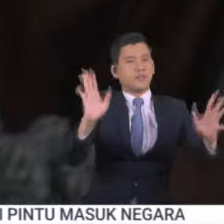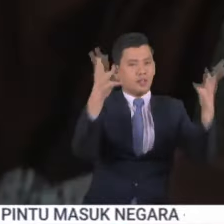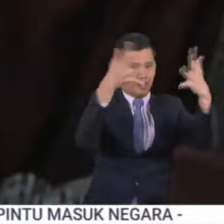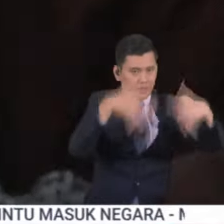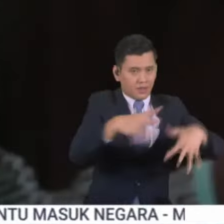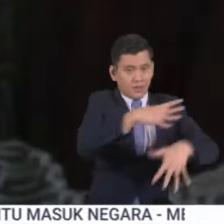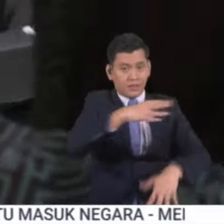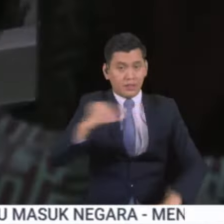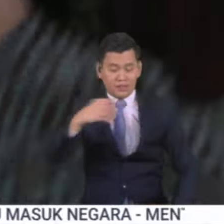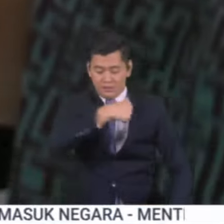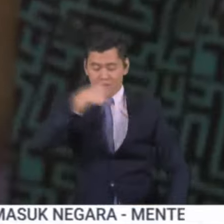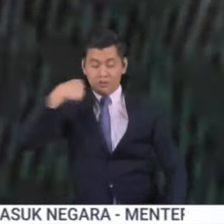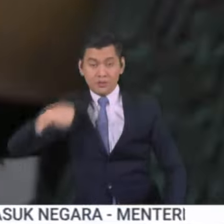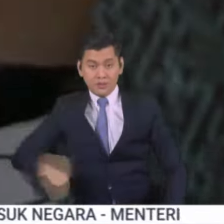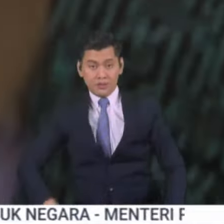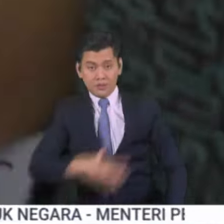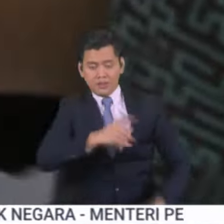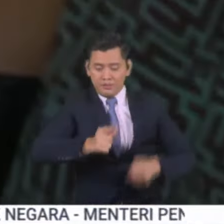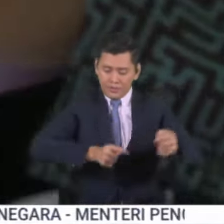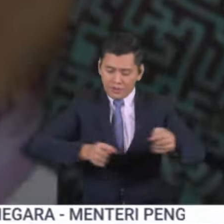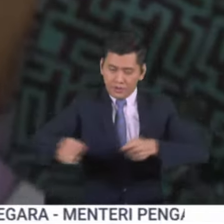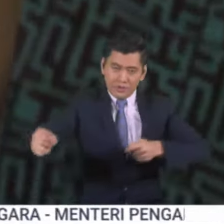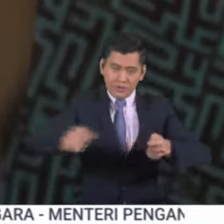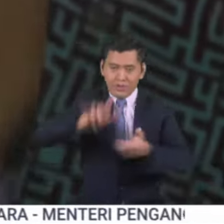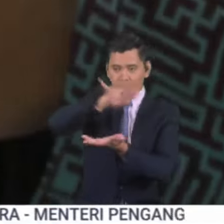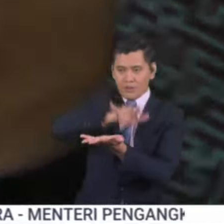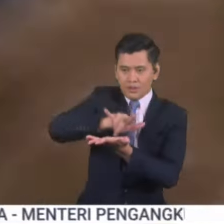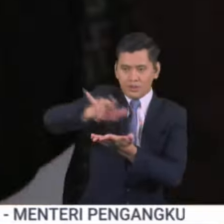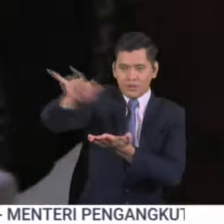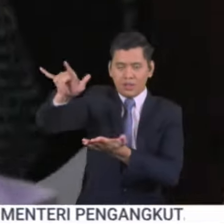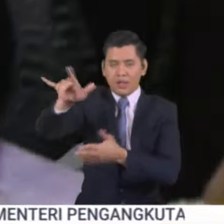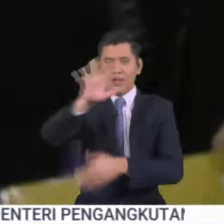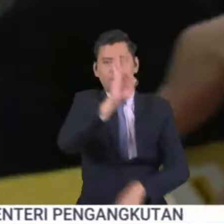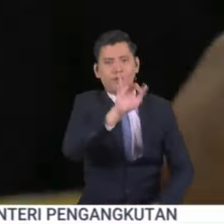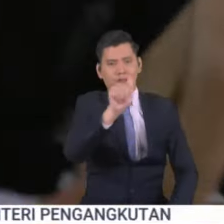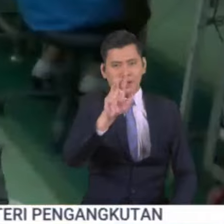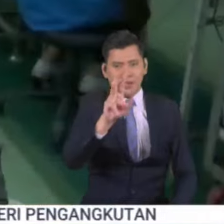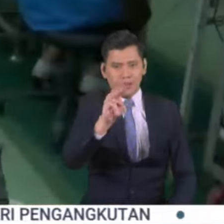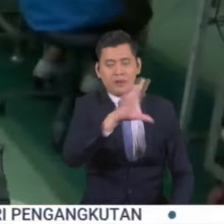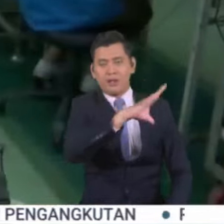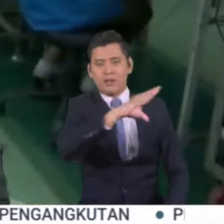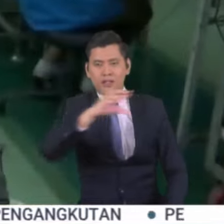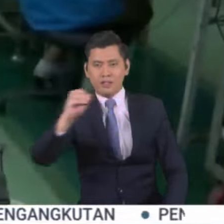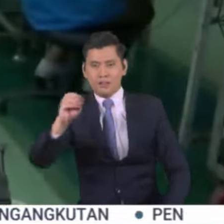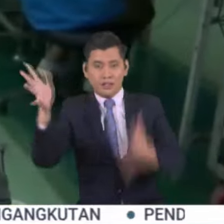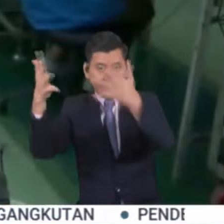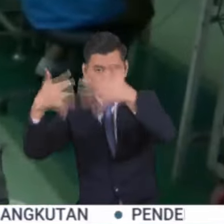serta pentadbiran penerbangan persekutuan FAA ASEAN dan India.